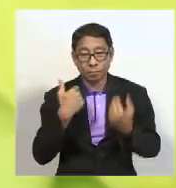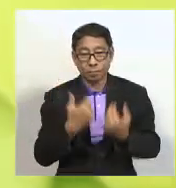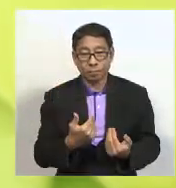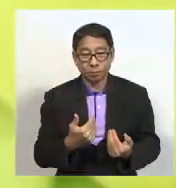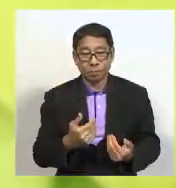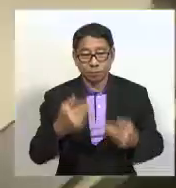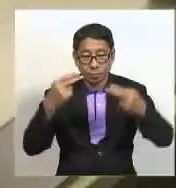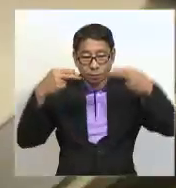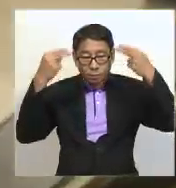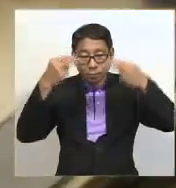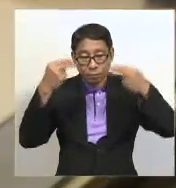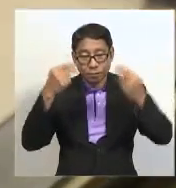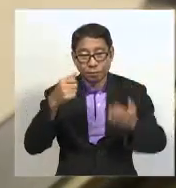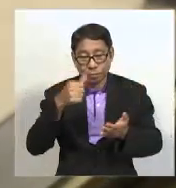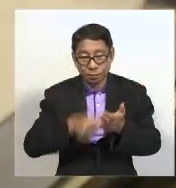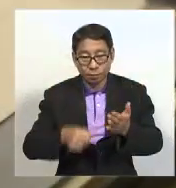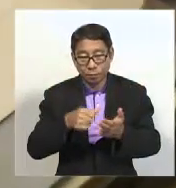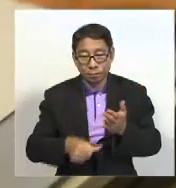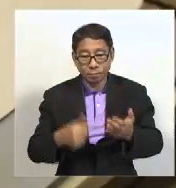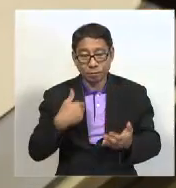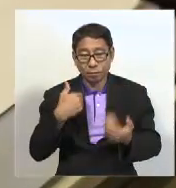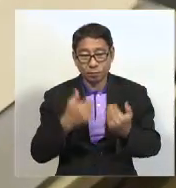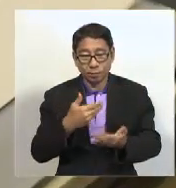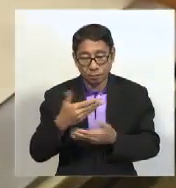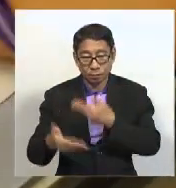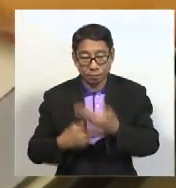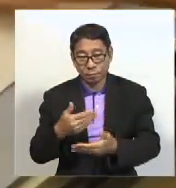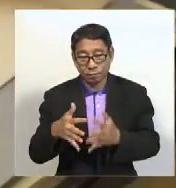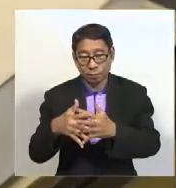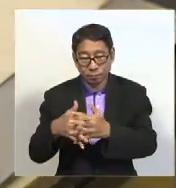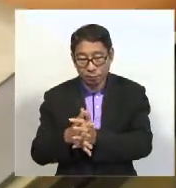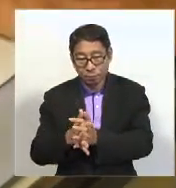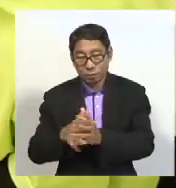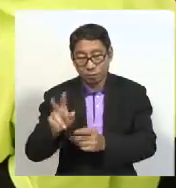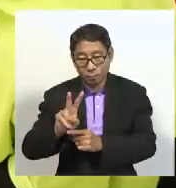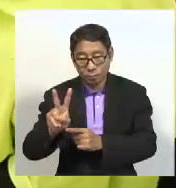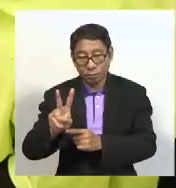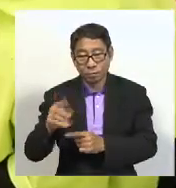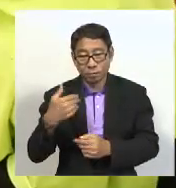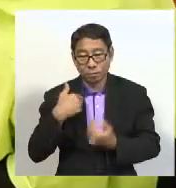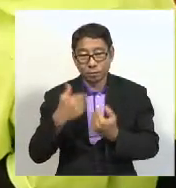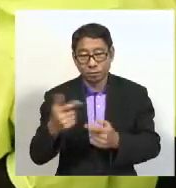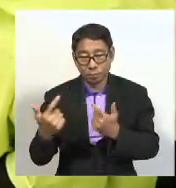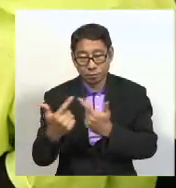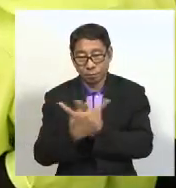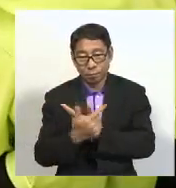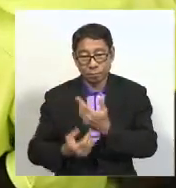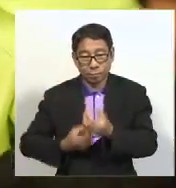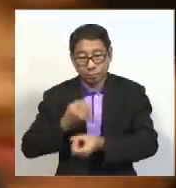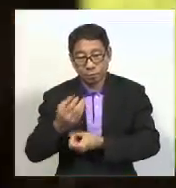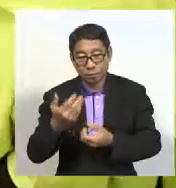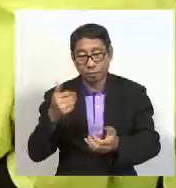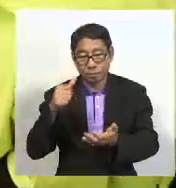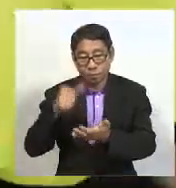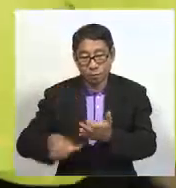มีความกังวลเรื่องของภาษีว่าถ้ามีการใช้จ่ายผ่านกระเป๋าใบนี้แล้วมีตัวเลขออกมาจะโ